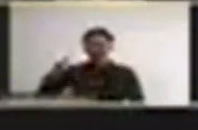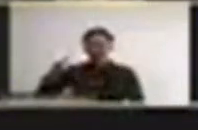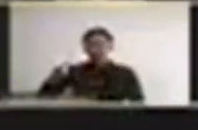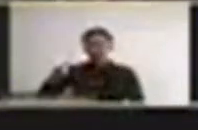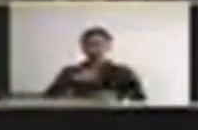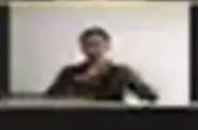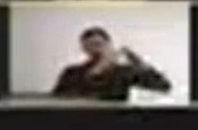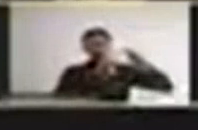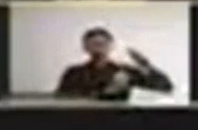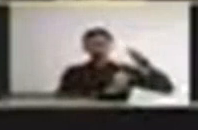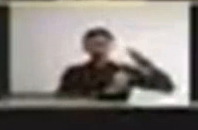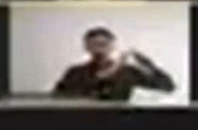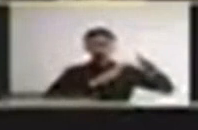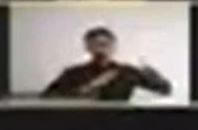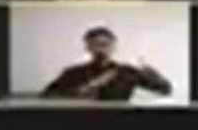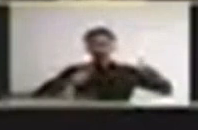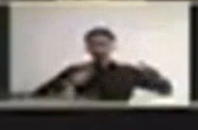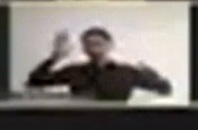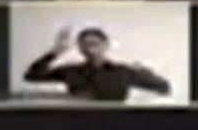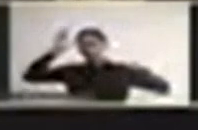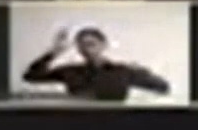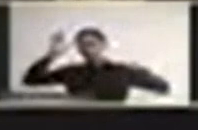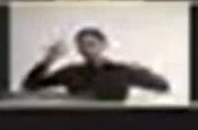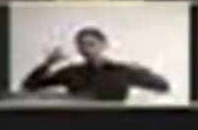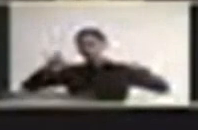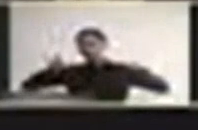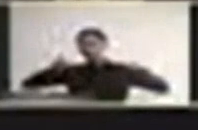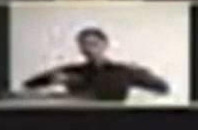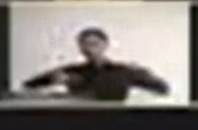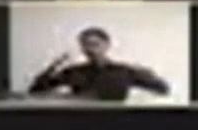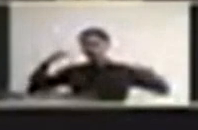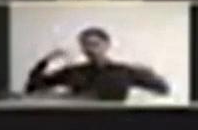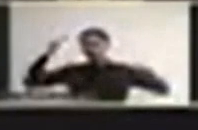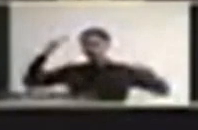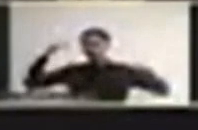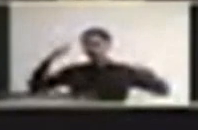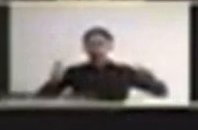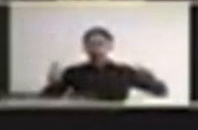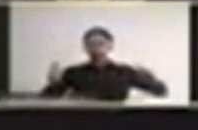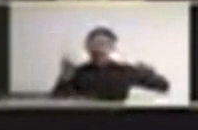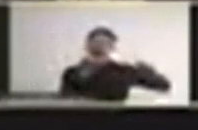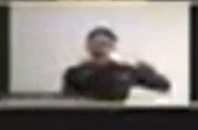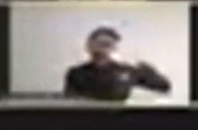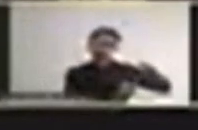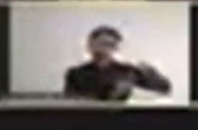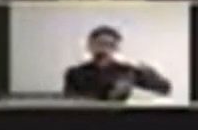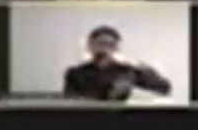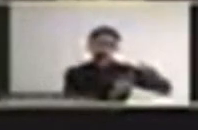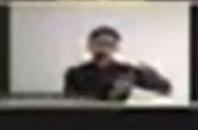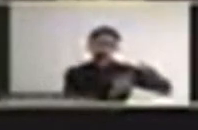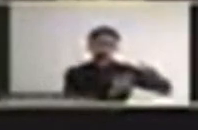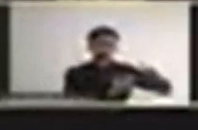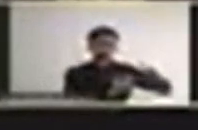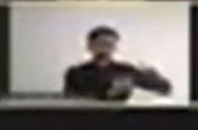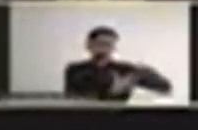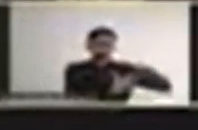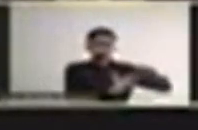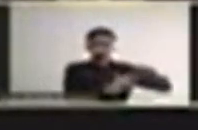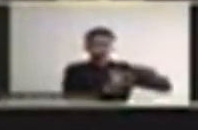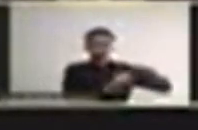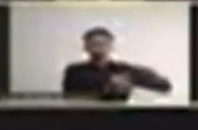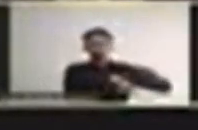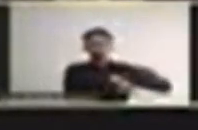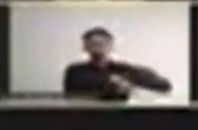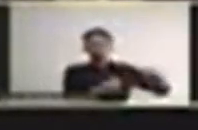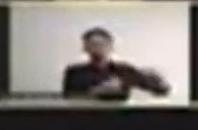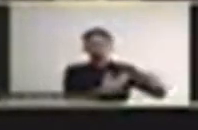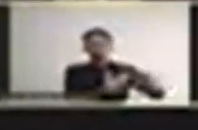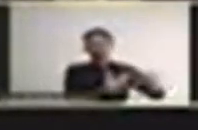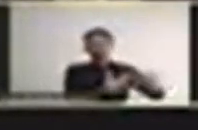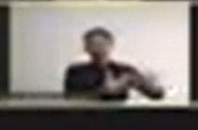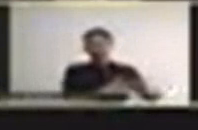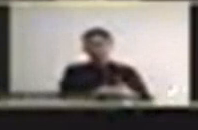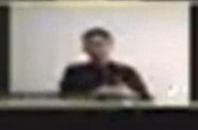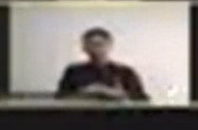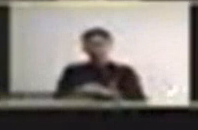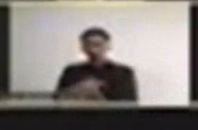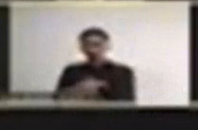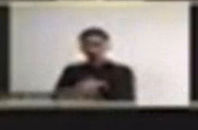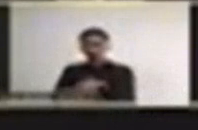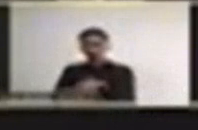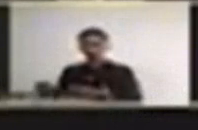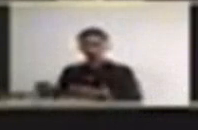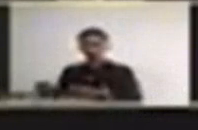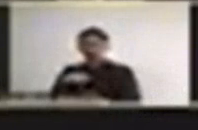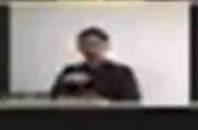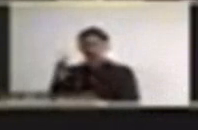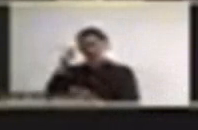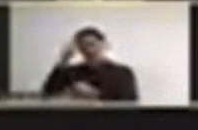menularkan. Kita sangat mengapresiasi, dia sangat mengapresiasi pemerintah yang cepat menutup sekolah-sekolah, sehingga anak-anak mobilitasnya